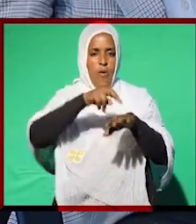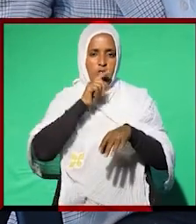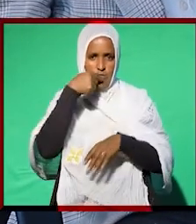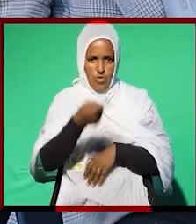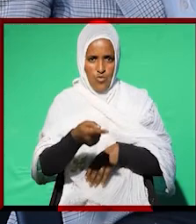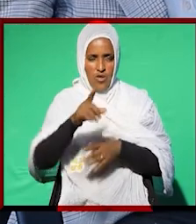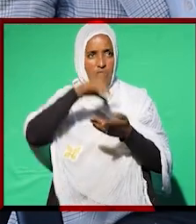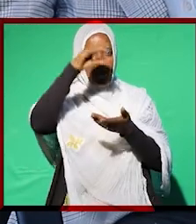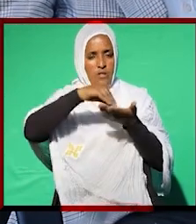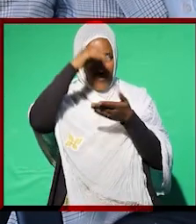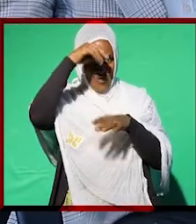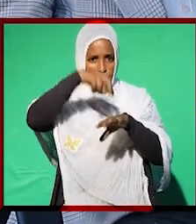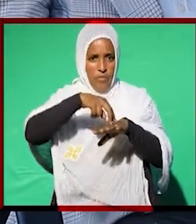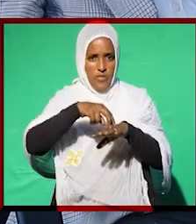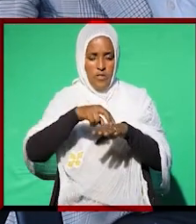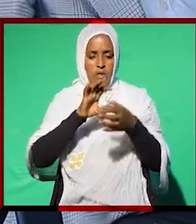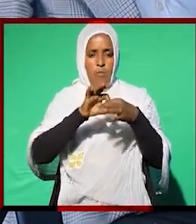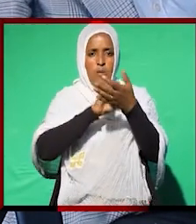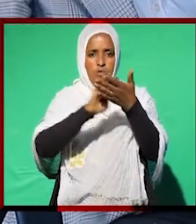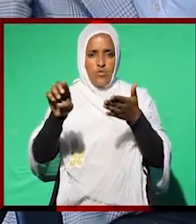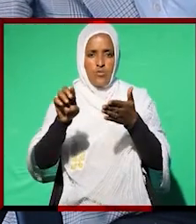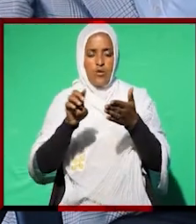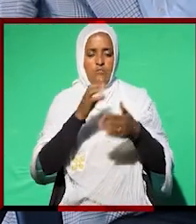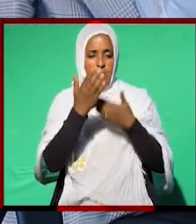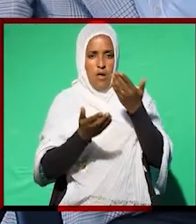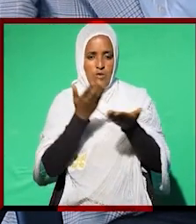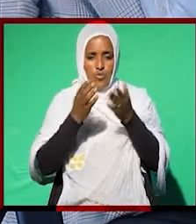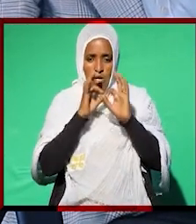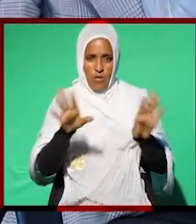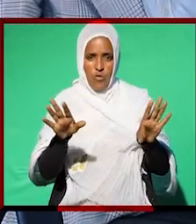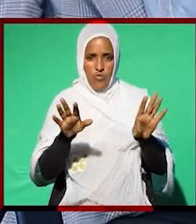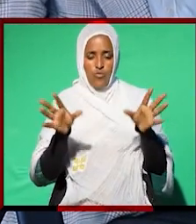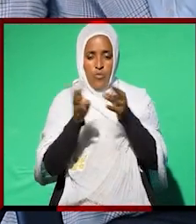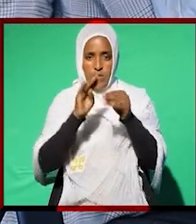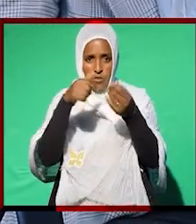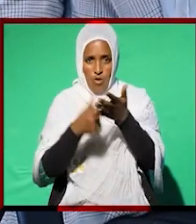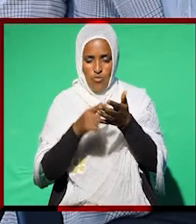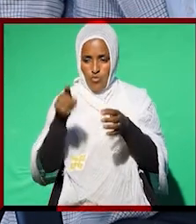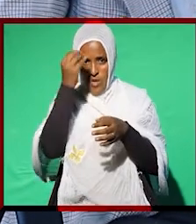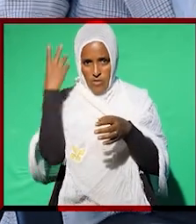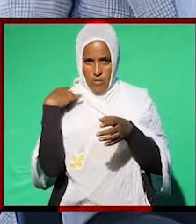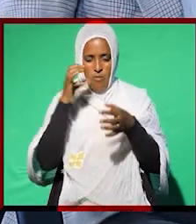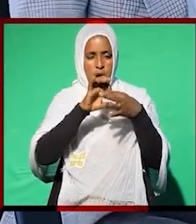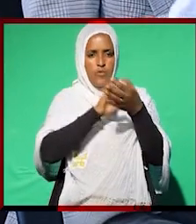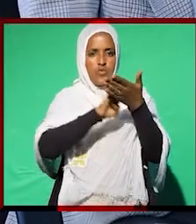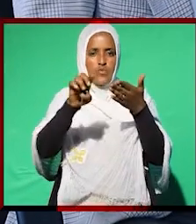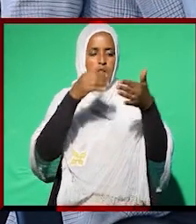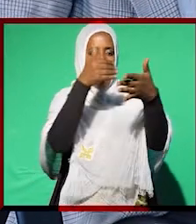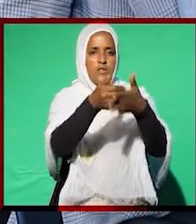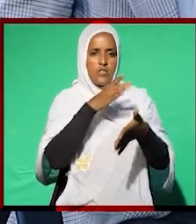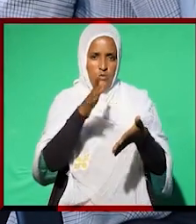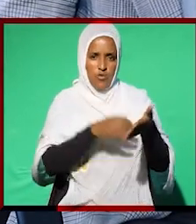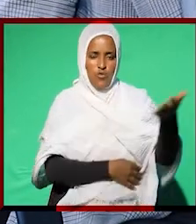ተቋማት ነው የሚለው። ከፍተኛ ትምህርት ተቋማት ሲባል የማህበረ ቅዱሳን ግቢ ጉባኤ ያገግሩት የሌለባቸውም ጭምር ስላሉ እነሱንም አንዘነጋም። ማህበረ ቅዱሳን